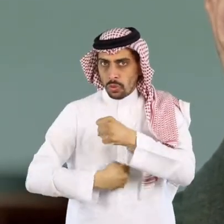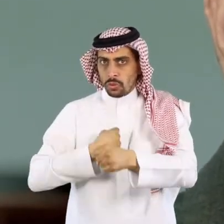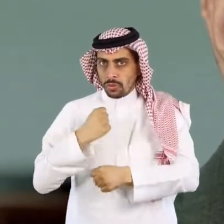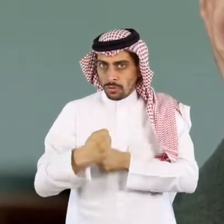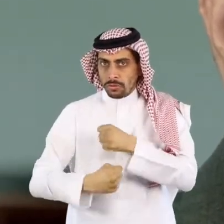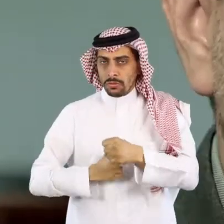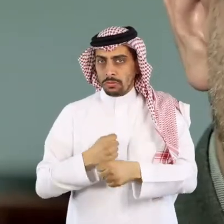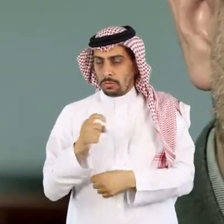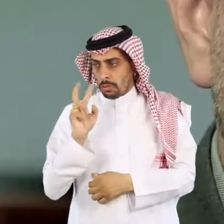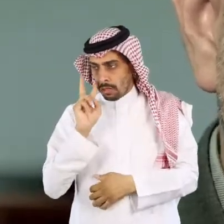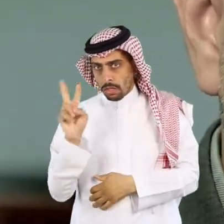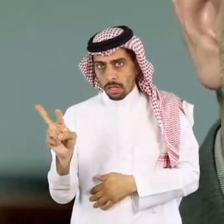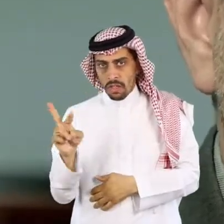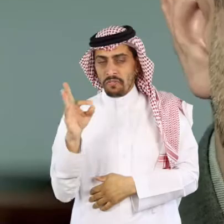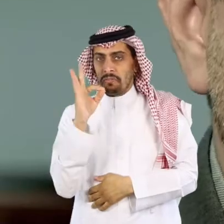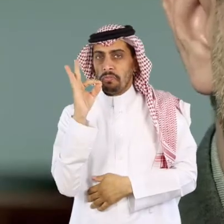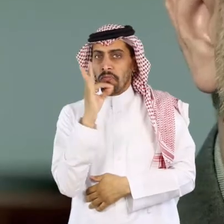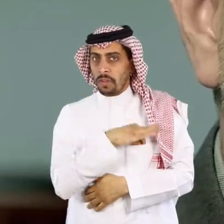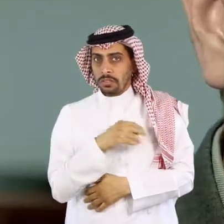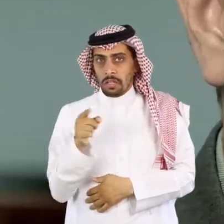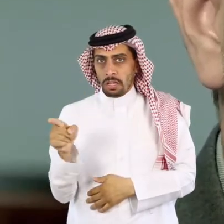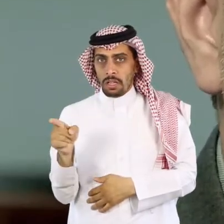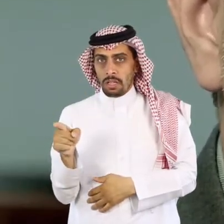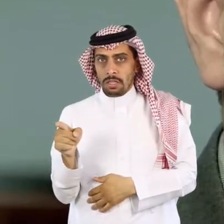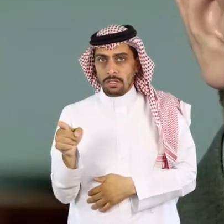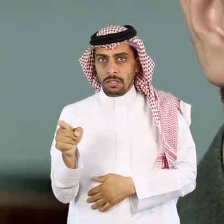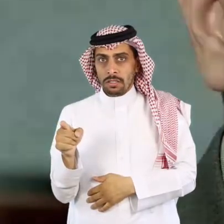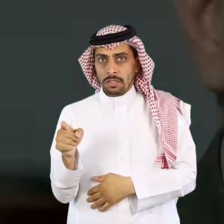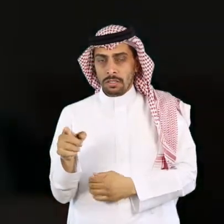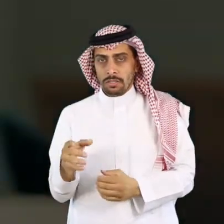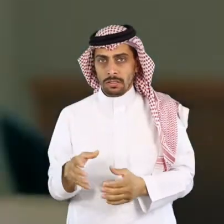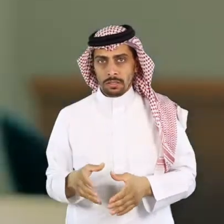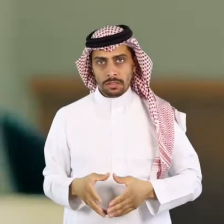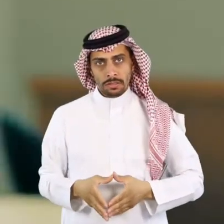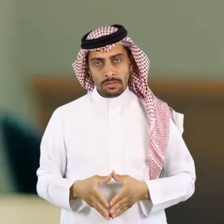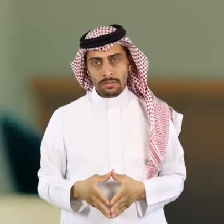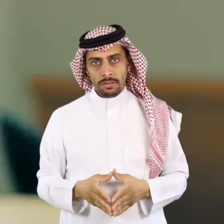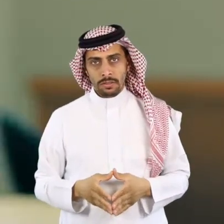كل ما يطلب منه. يعني في حاجات استفدناها منه فعلاً خلال الفترة الماضية.